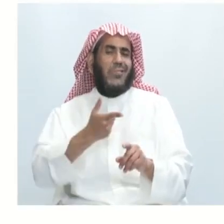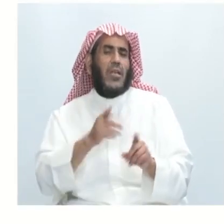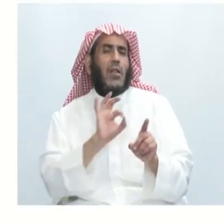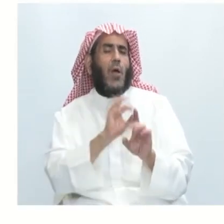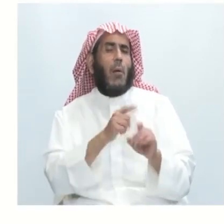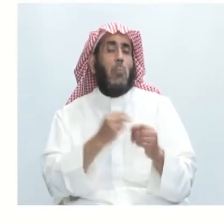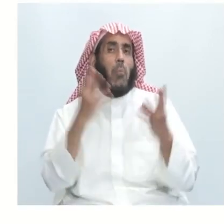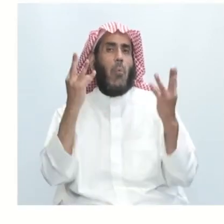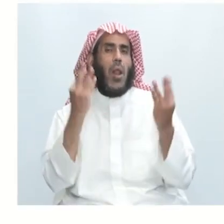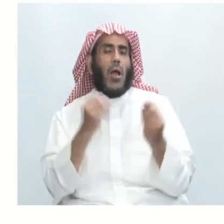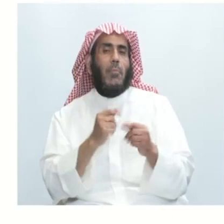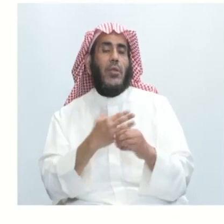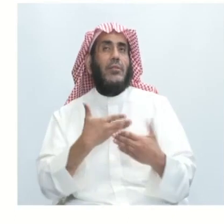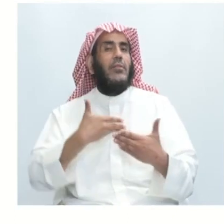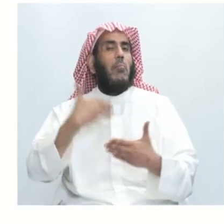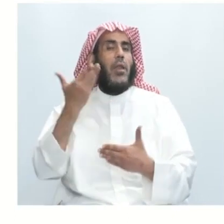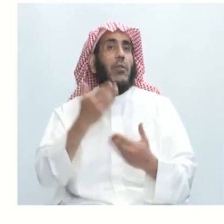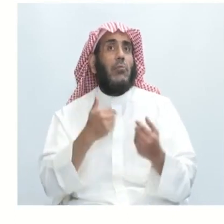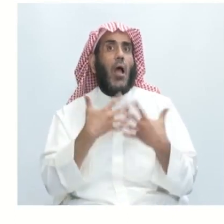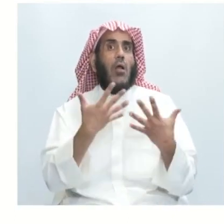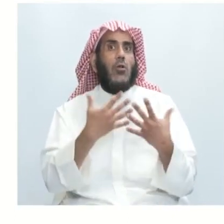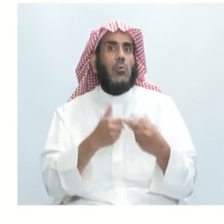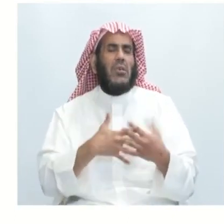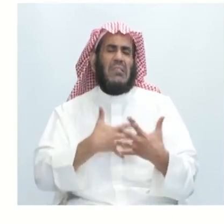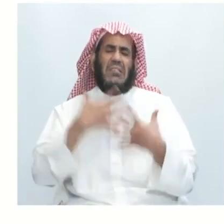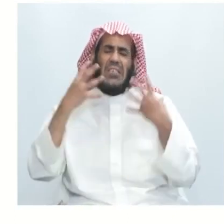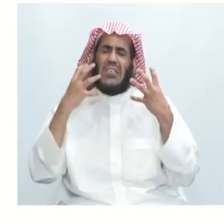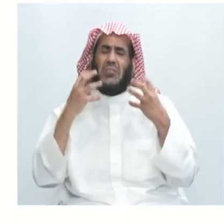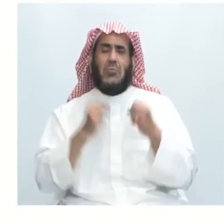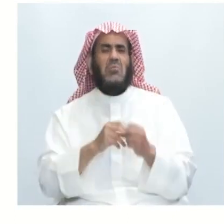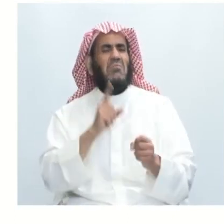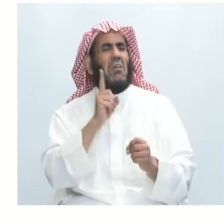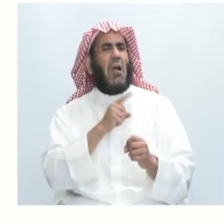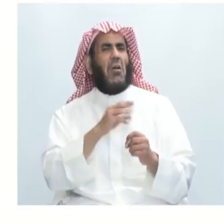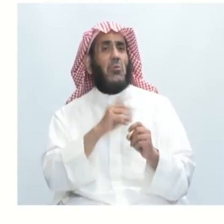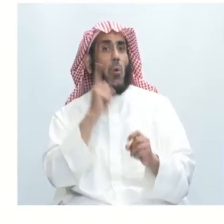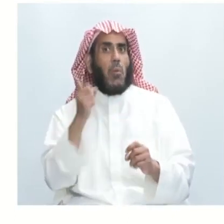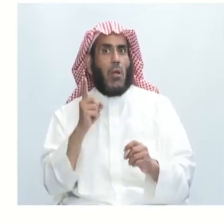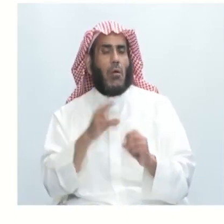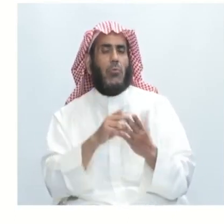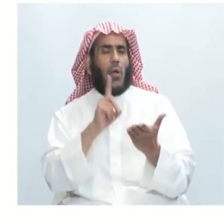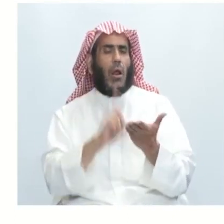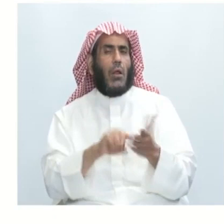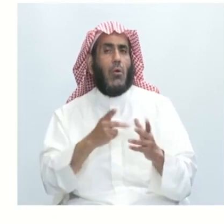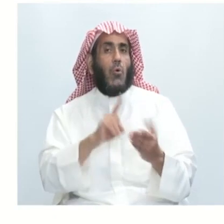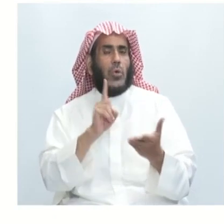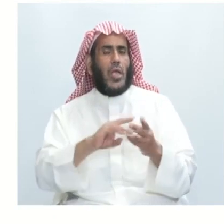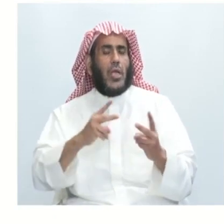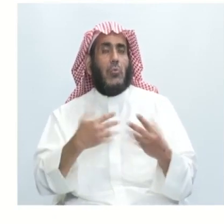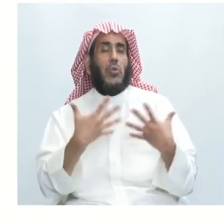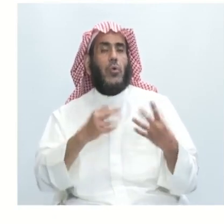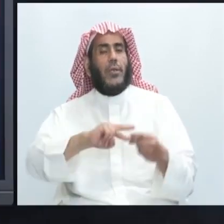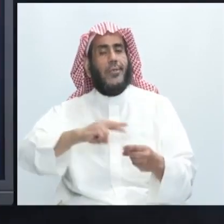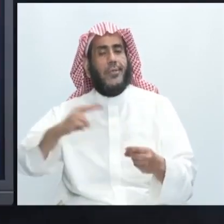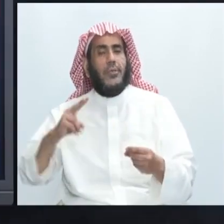اغراض بلاغيه اخرى مثل التمني التعجب التحسر الانكار التوبيخ والتقدير والتاكيد والتشوق